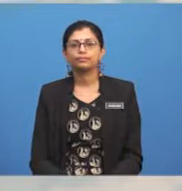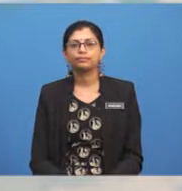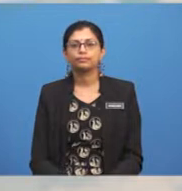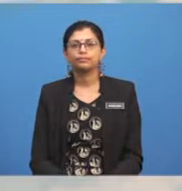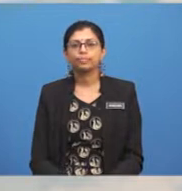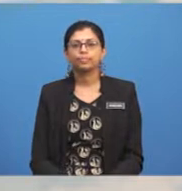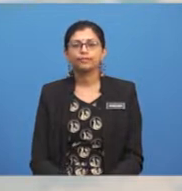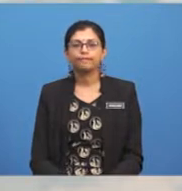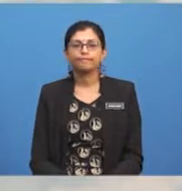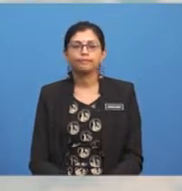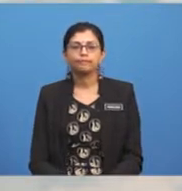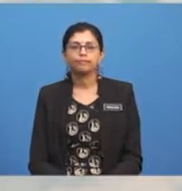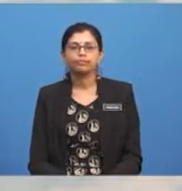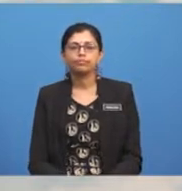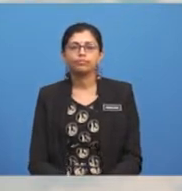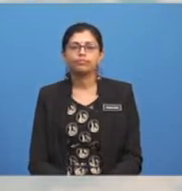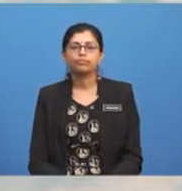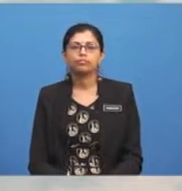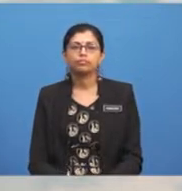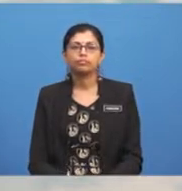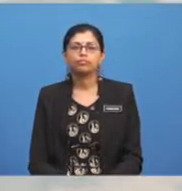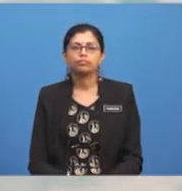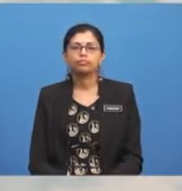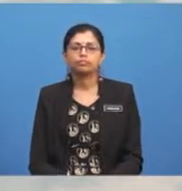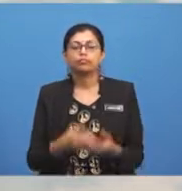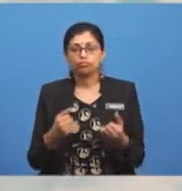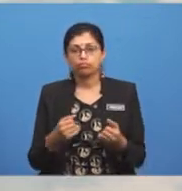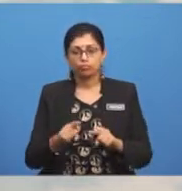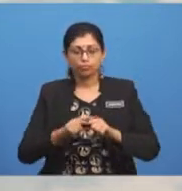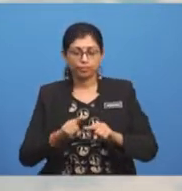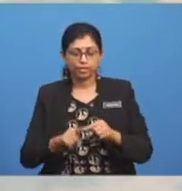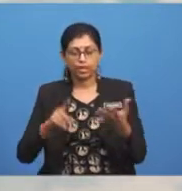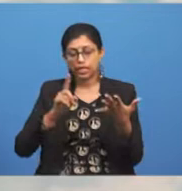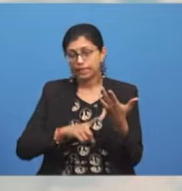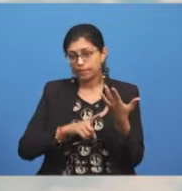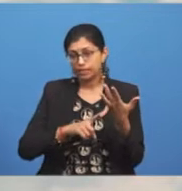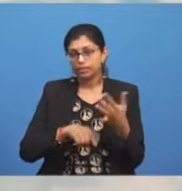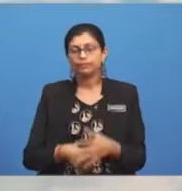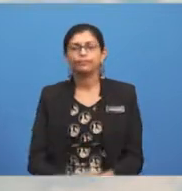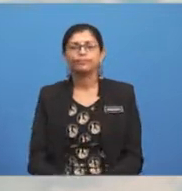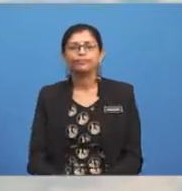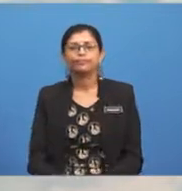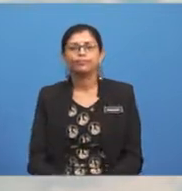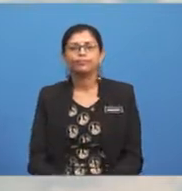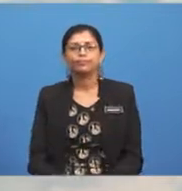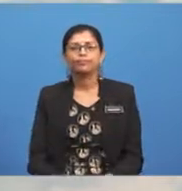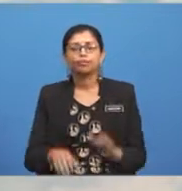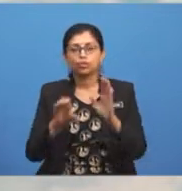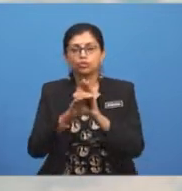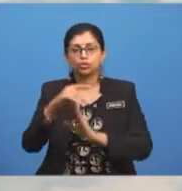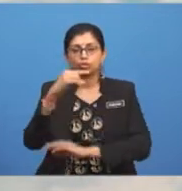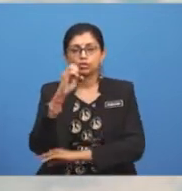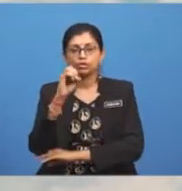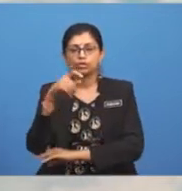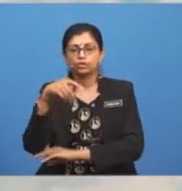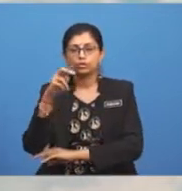Baiklah, kita pergi kepada perbezaan yang kelima, iaitu contoh bagi satelit geopagon